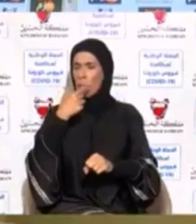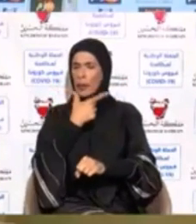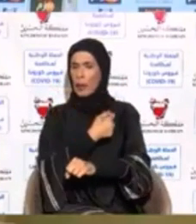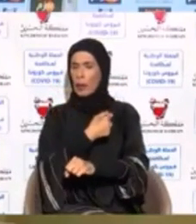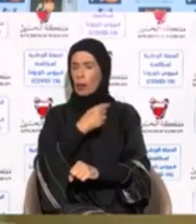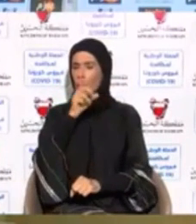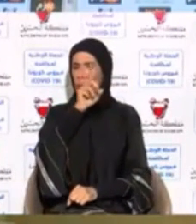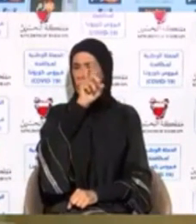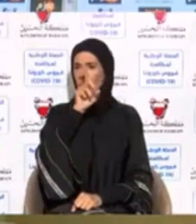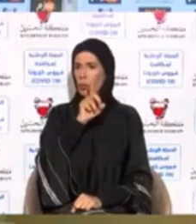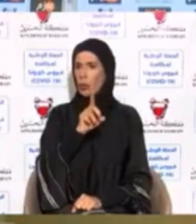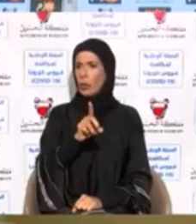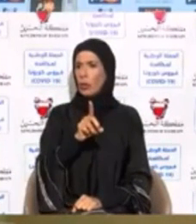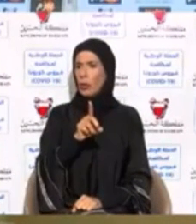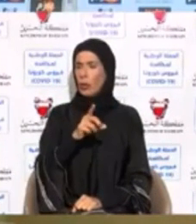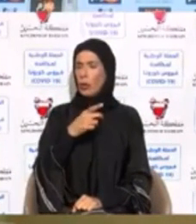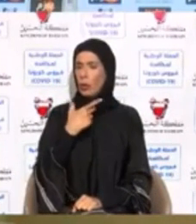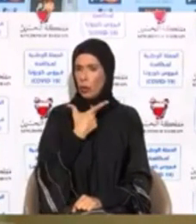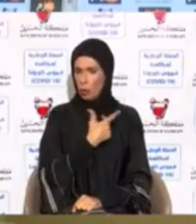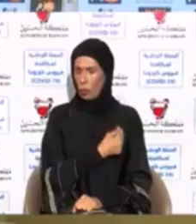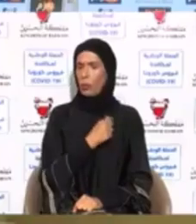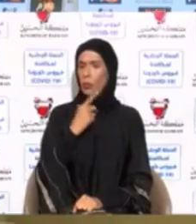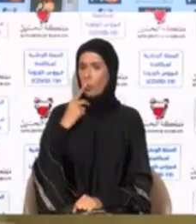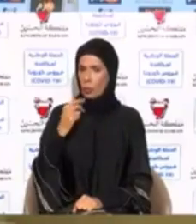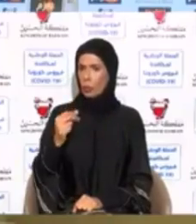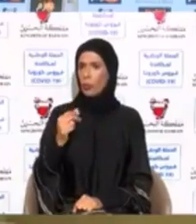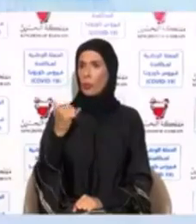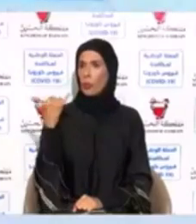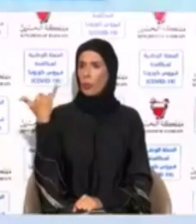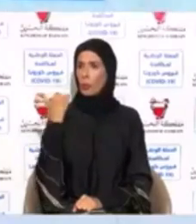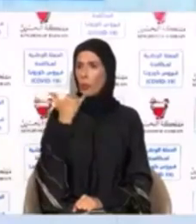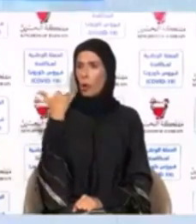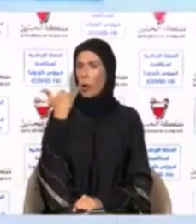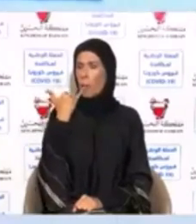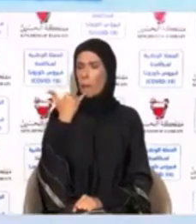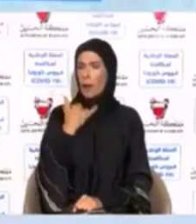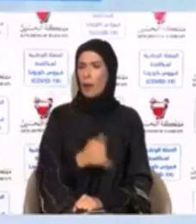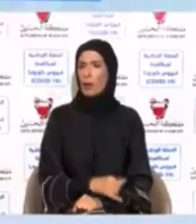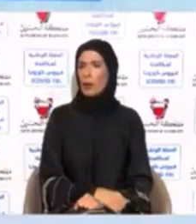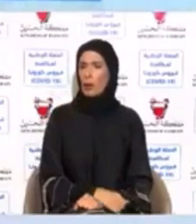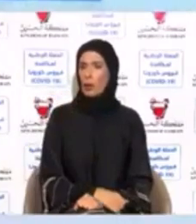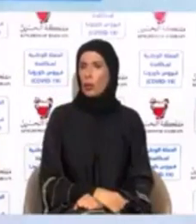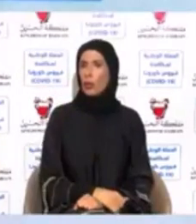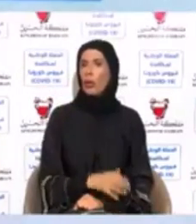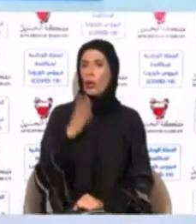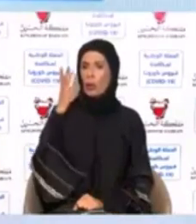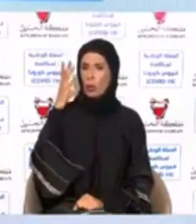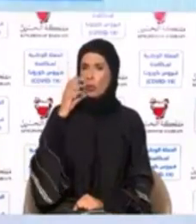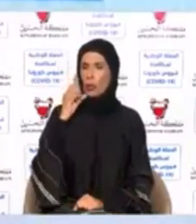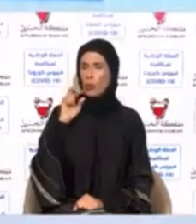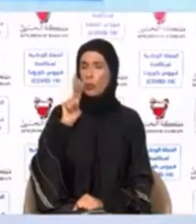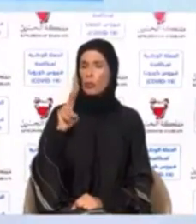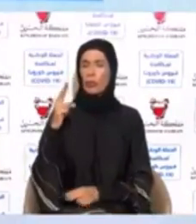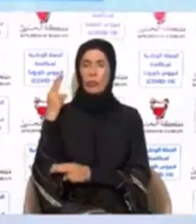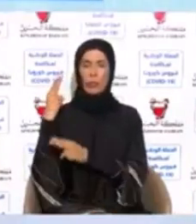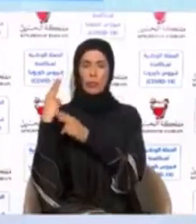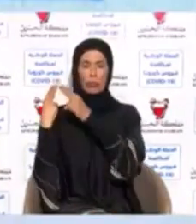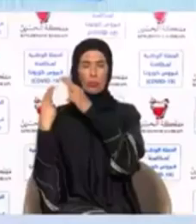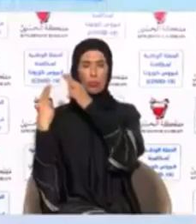طيب السؤال: هل اللقاح ضروري أو مهم؟ هل نحتاج نرجع للتاريخ